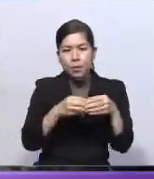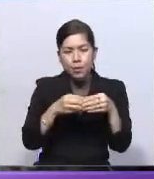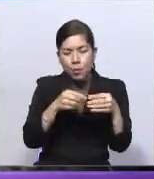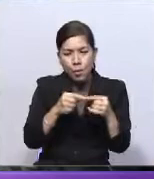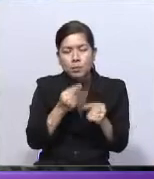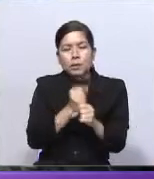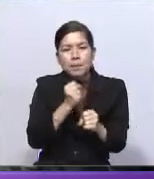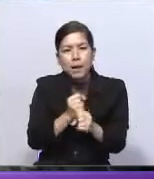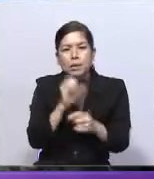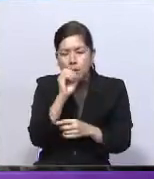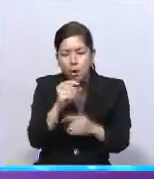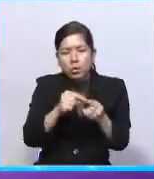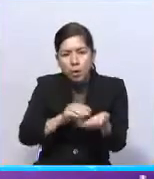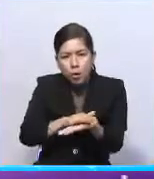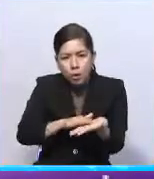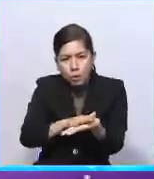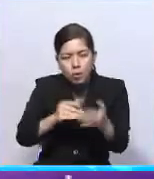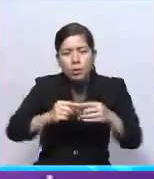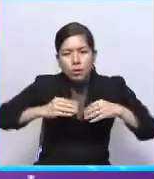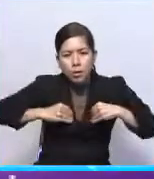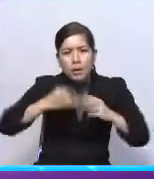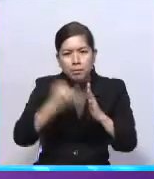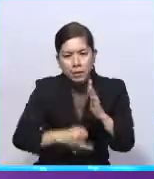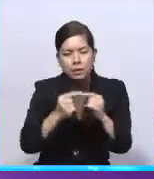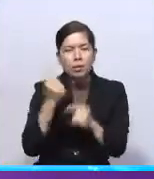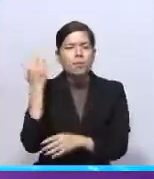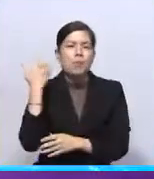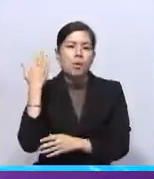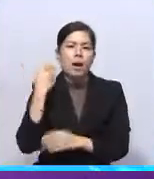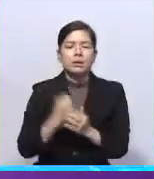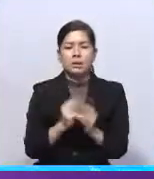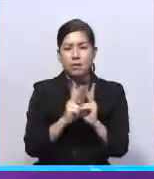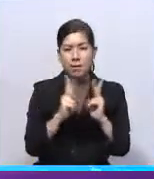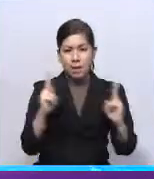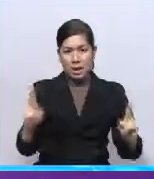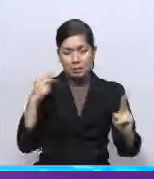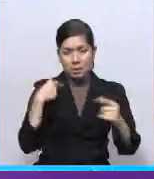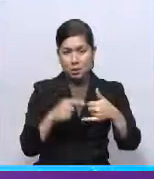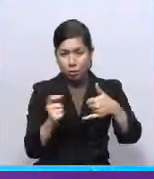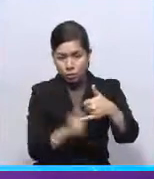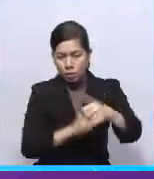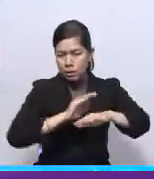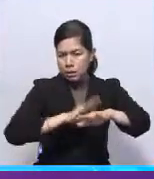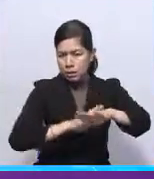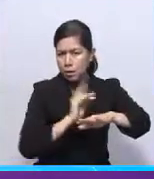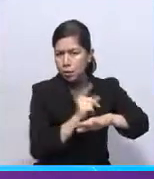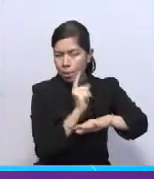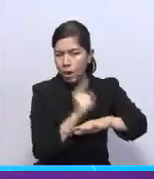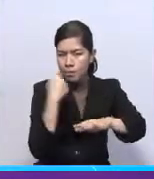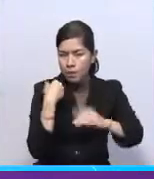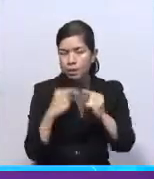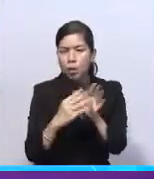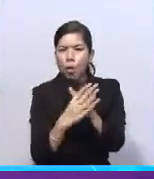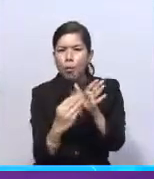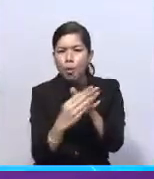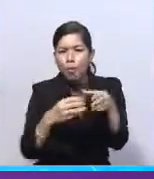ได้ออกมายอมรับผิดขอโทษต่อสังคมเมื่อวานนี้แล้วนะคะทางกรรมการเนี่ยจึงได้ลงโทษด้วยการว่ากล่าวตักเตือนพร้อมกับอบรมเจ้าหน้า